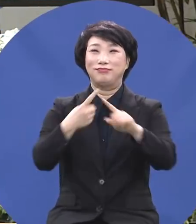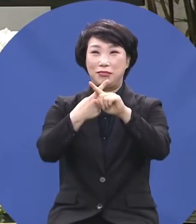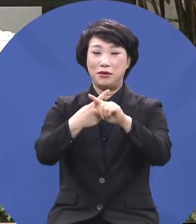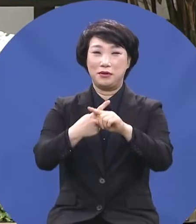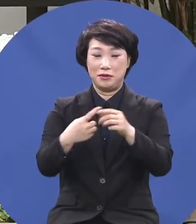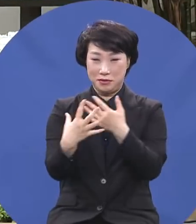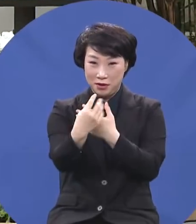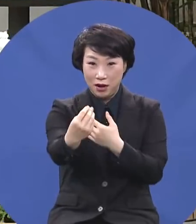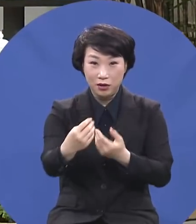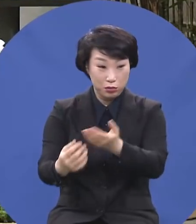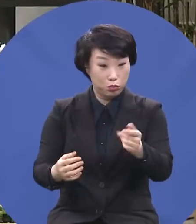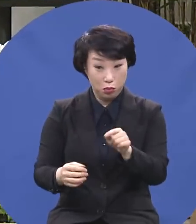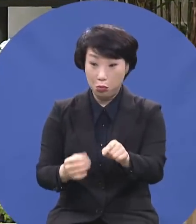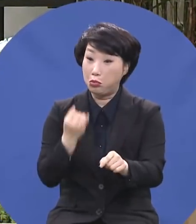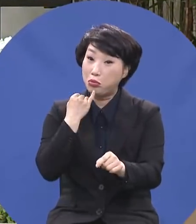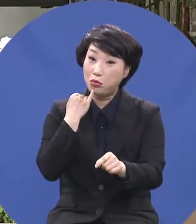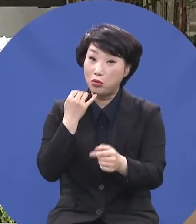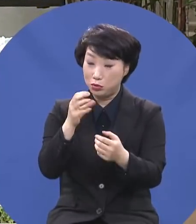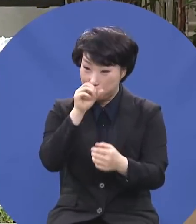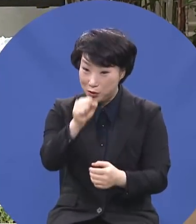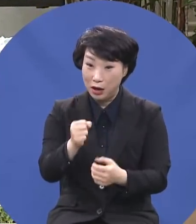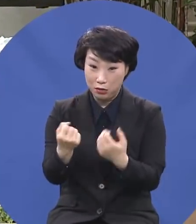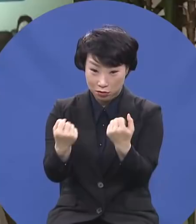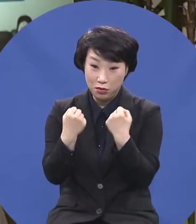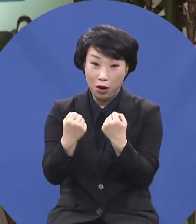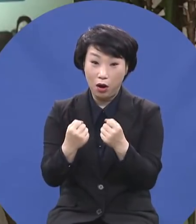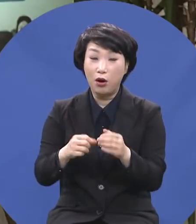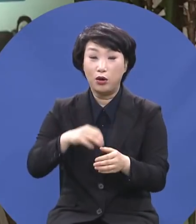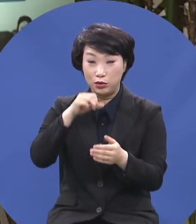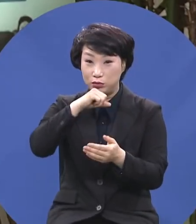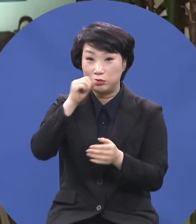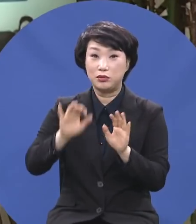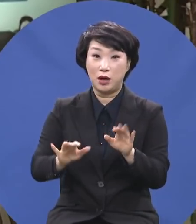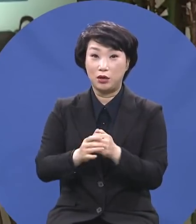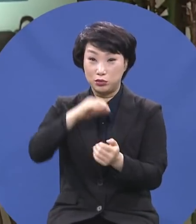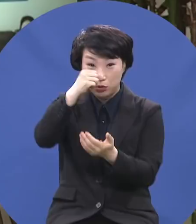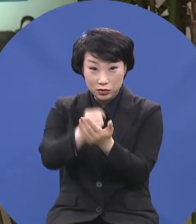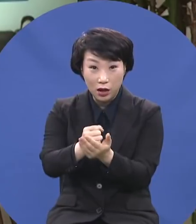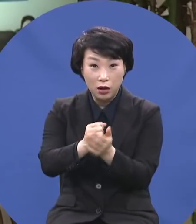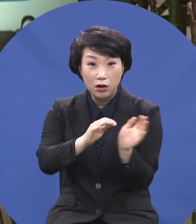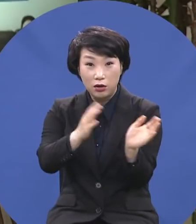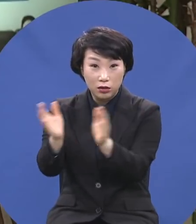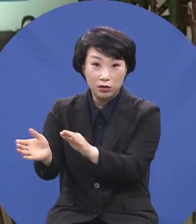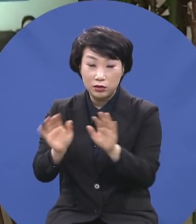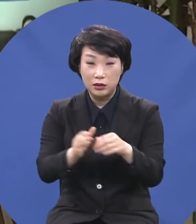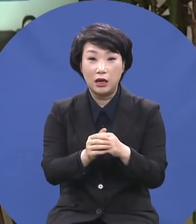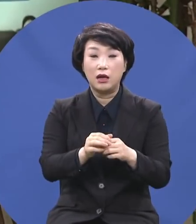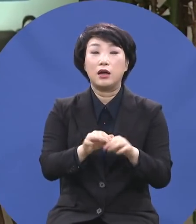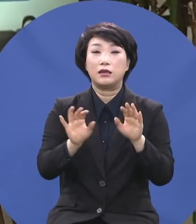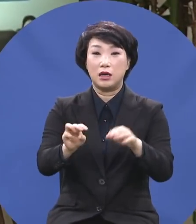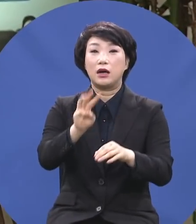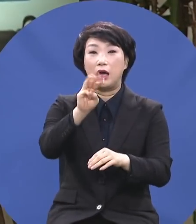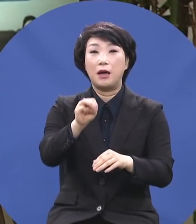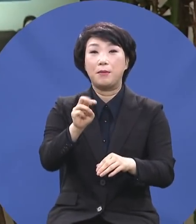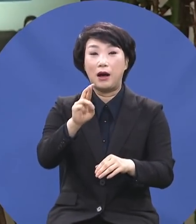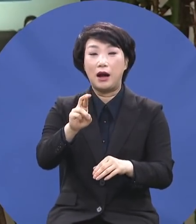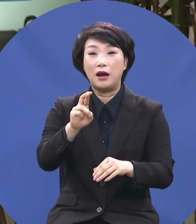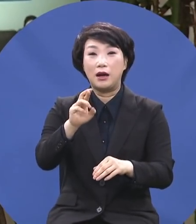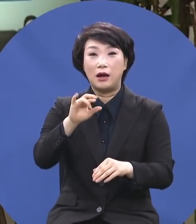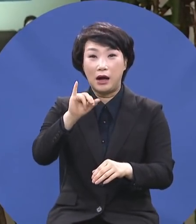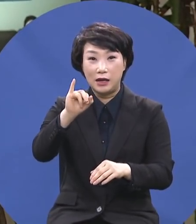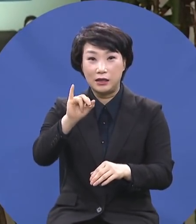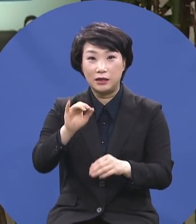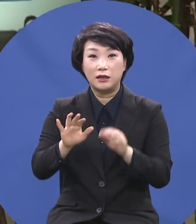멀쩡해요. 건강합니다. 아주 좋습니다. 근데 MRI나 MRA나